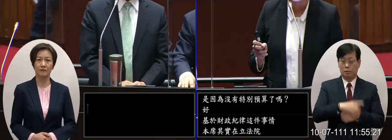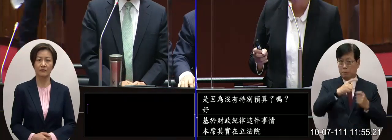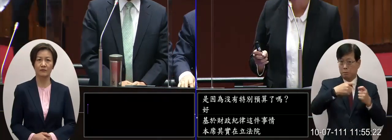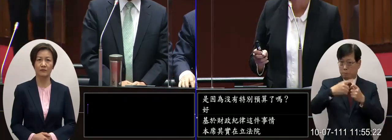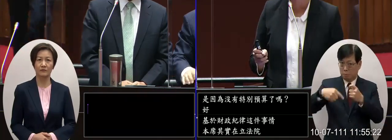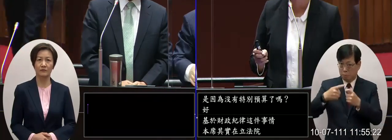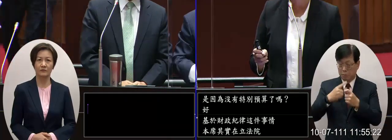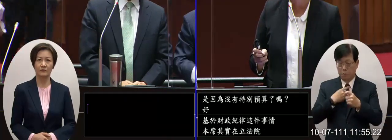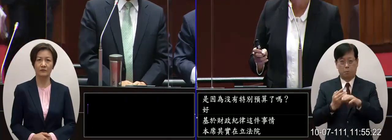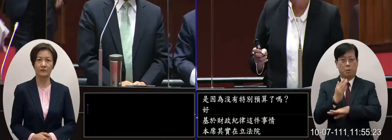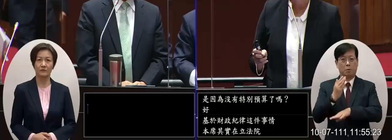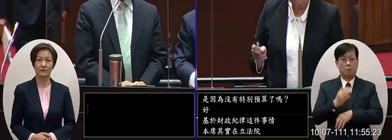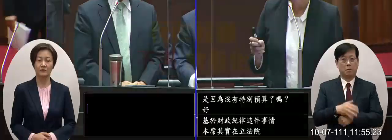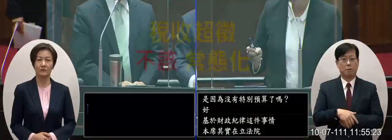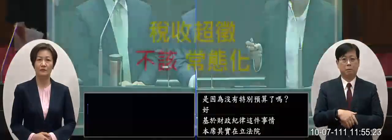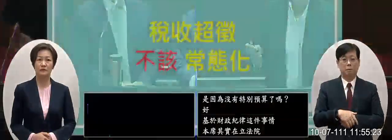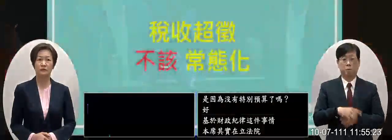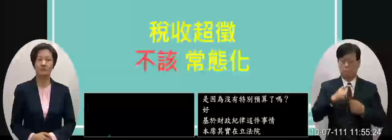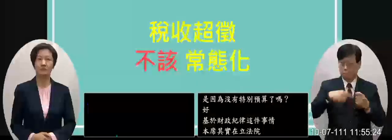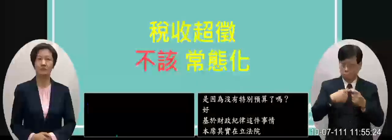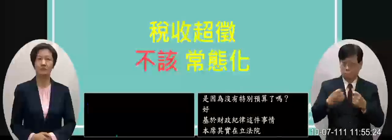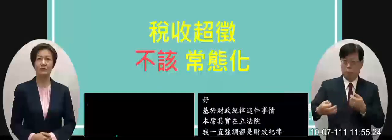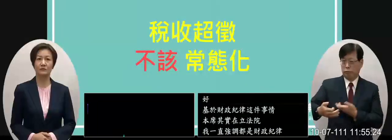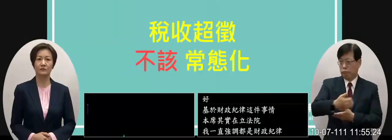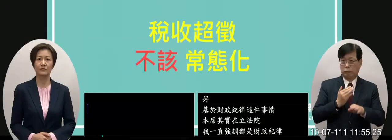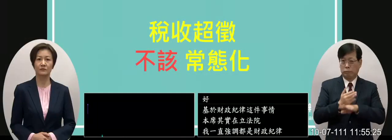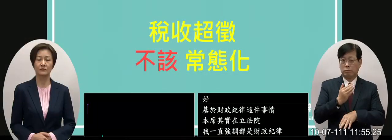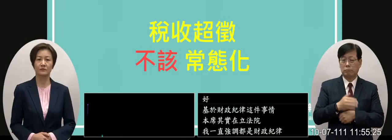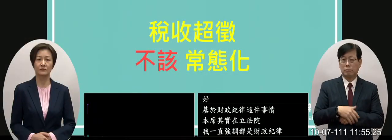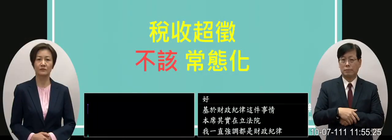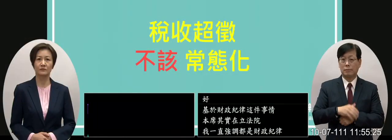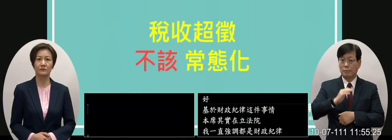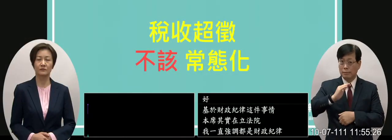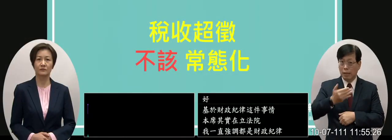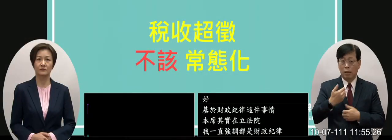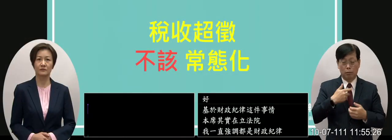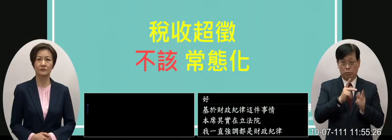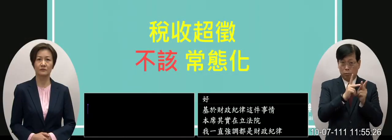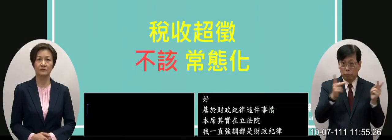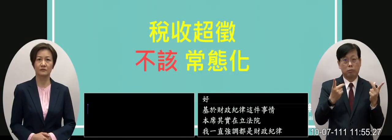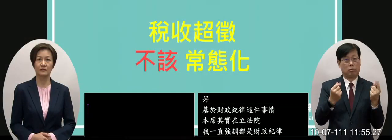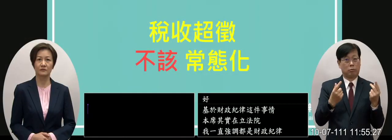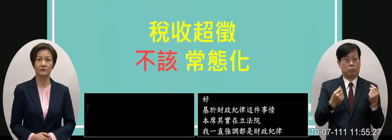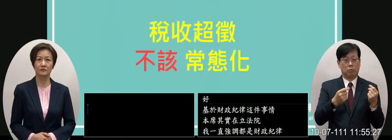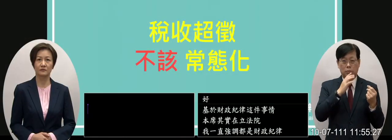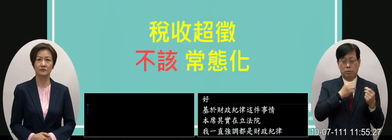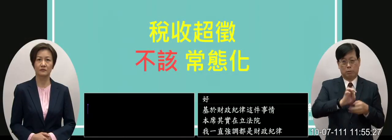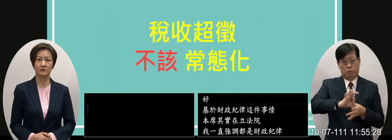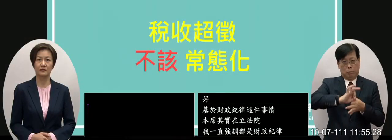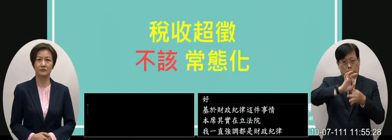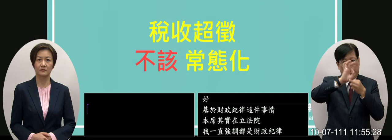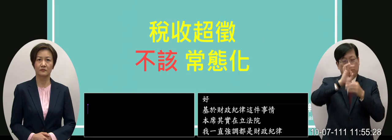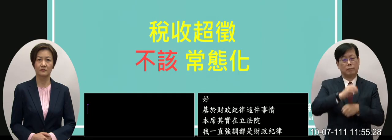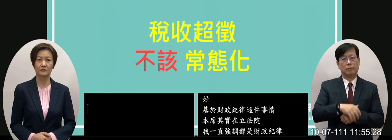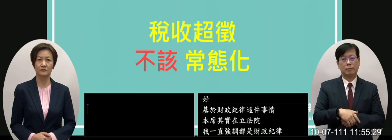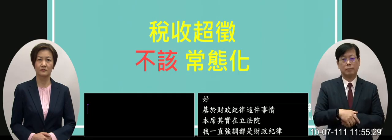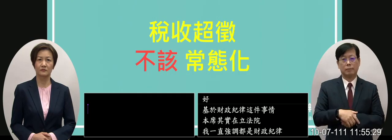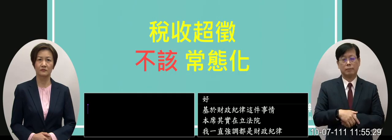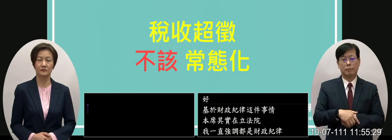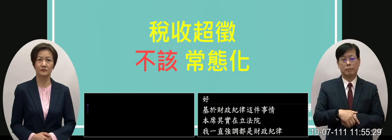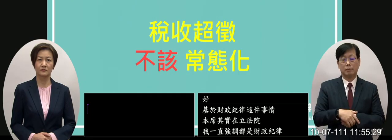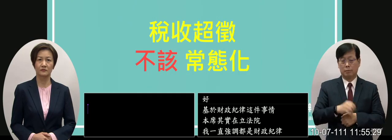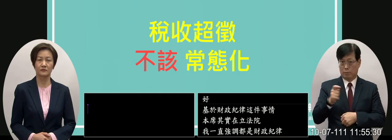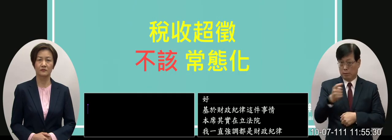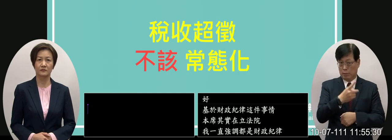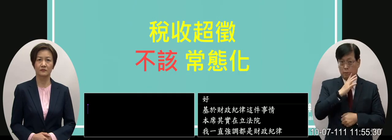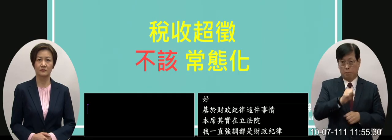年超增啊，年年超增哦，但是我们的债务也年年呢屡屡创一个新高，